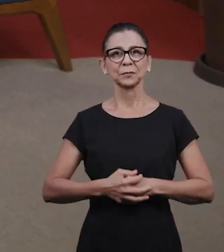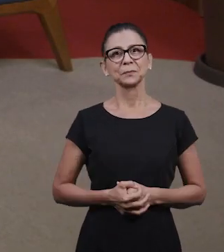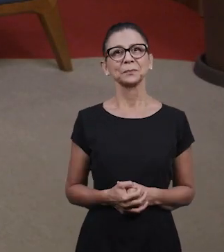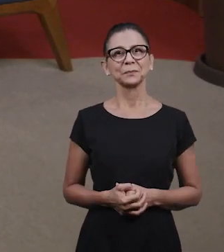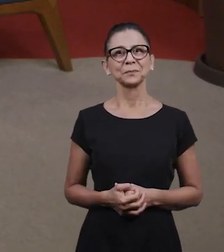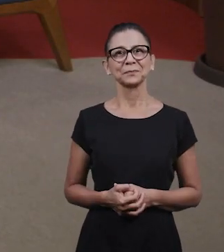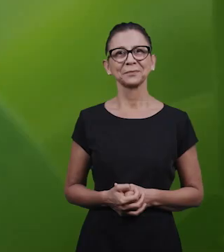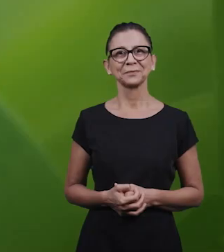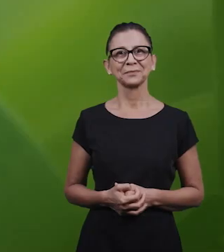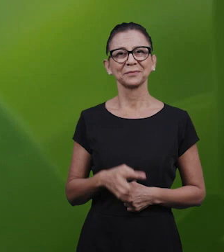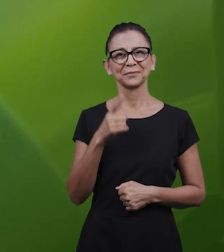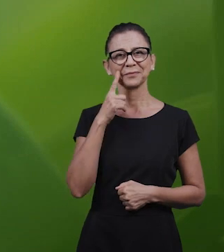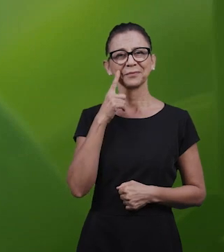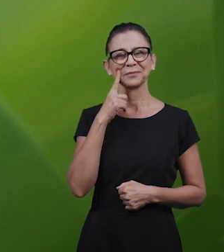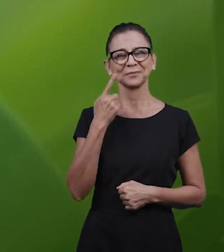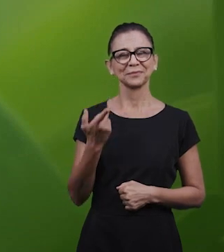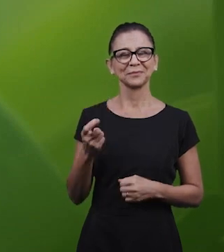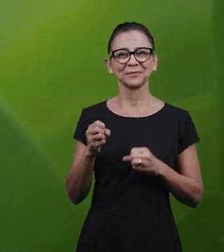Les sons du Manaïm.